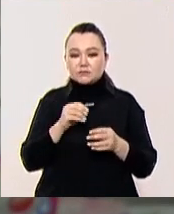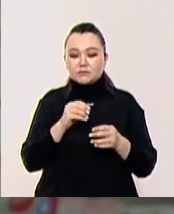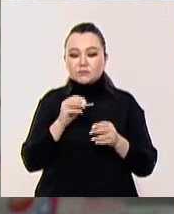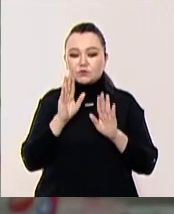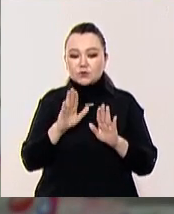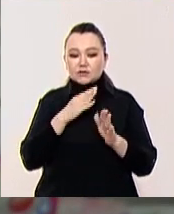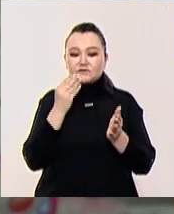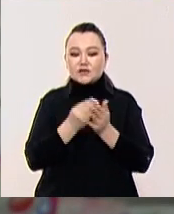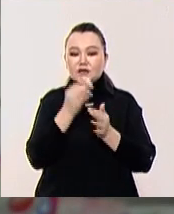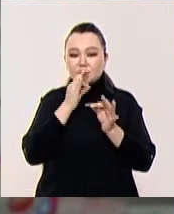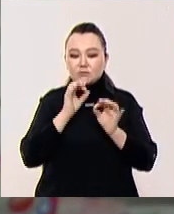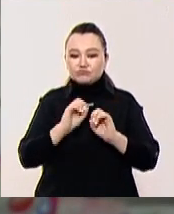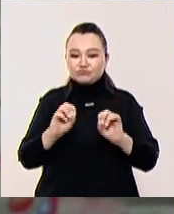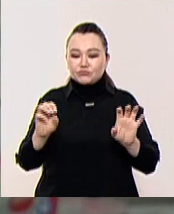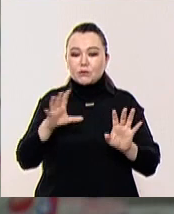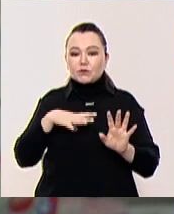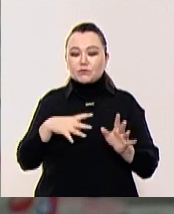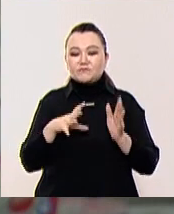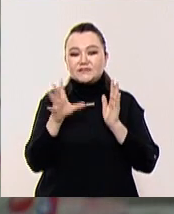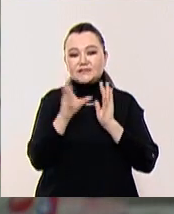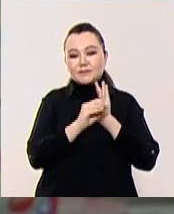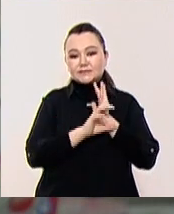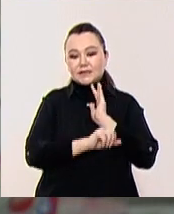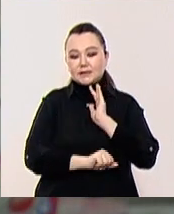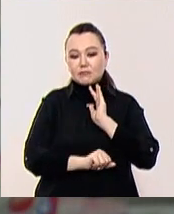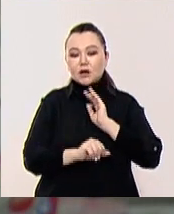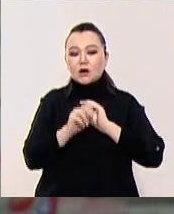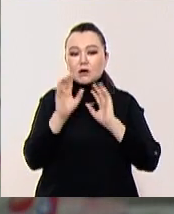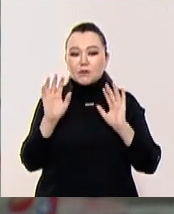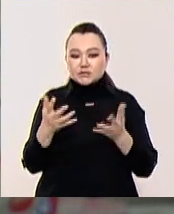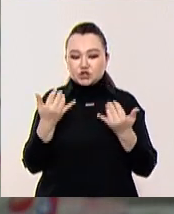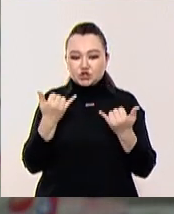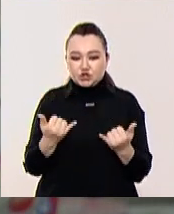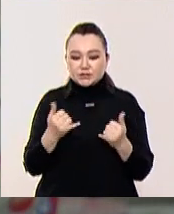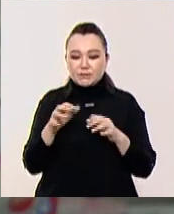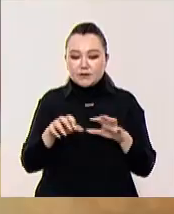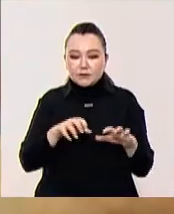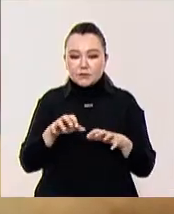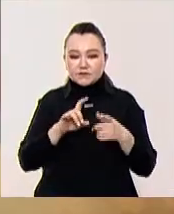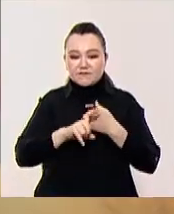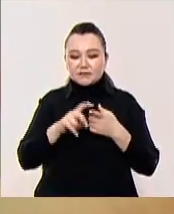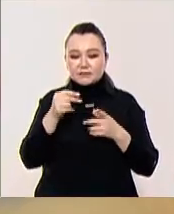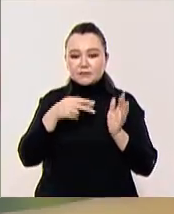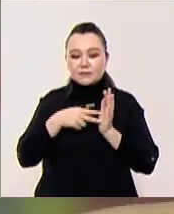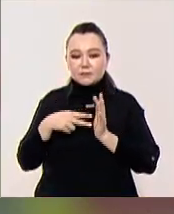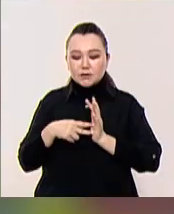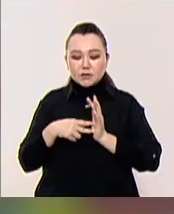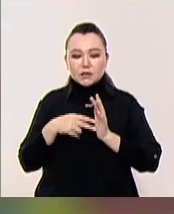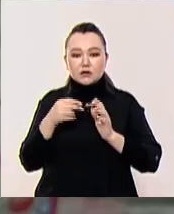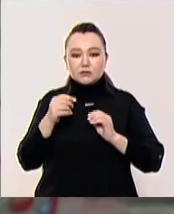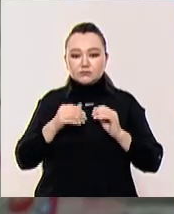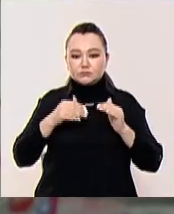сожалению, только в свои аптеки и потом всем остальным. Произошла сейчас монополия по ценовой политике. То есть